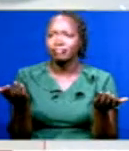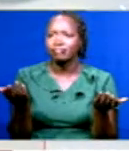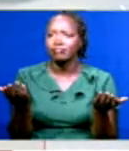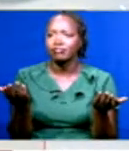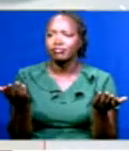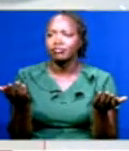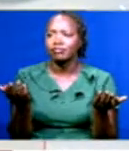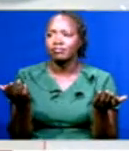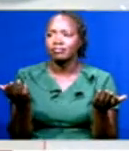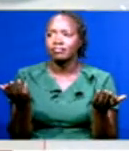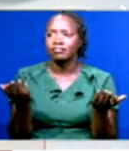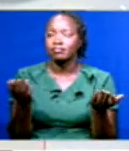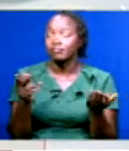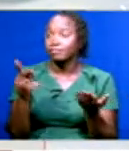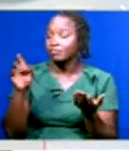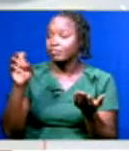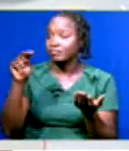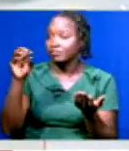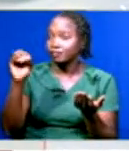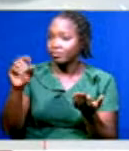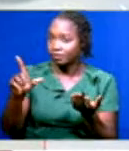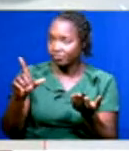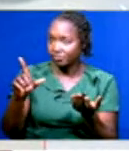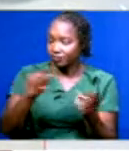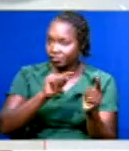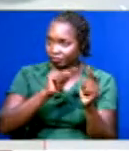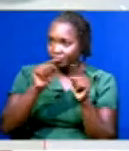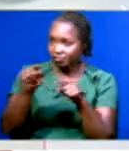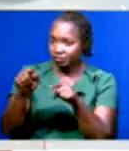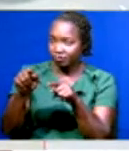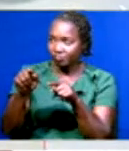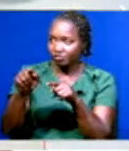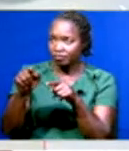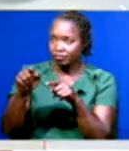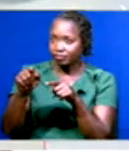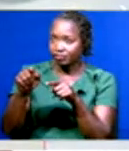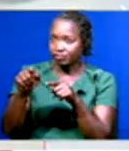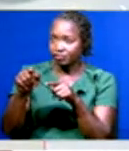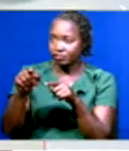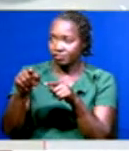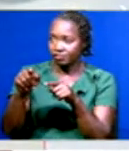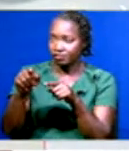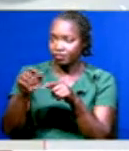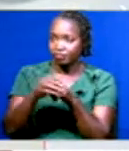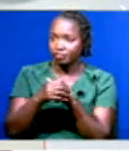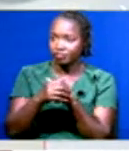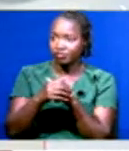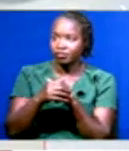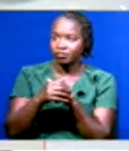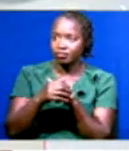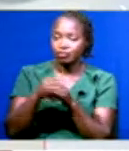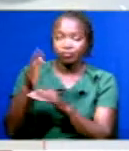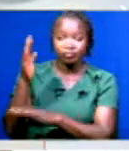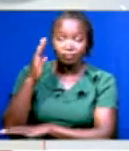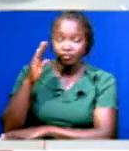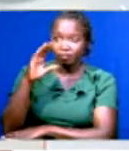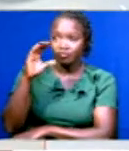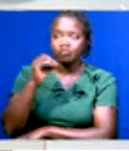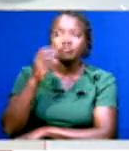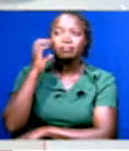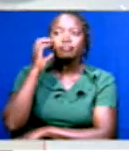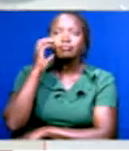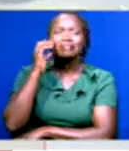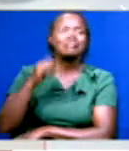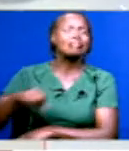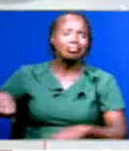Tulienda hapa Keno, huyu waziri alikuwa wa usalama, alikuwa mwenye